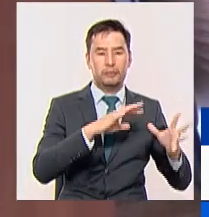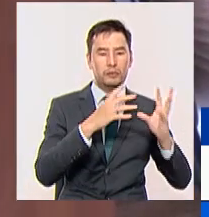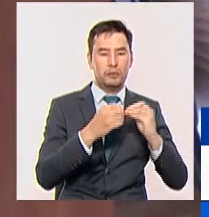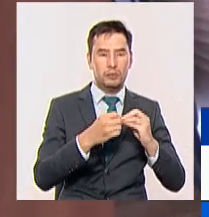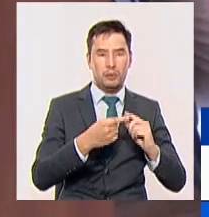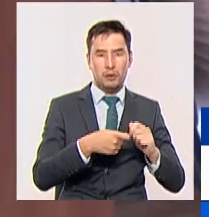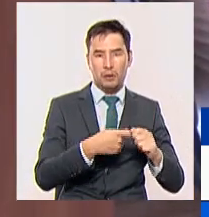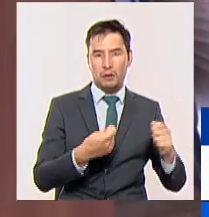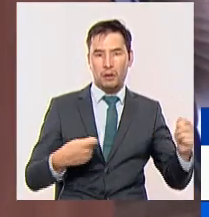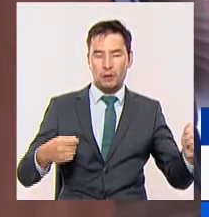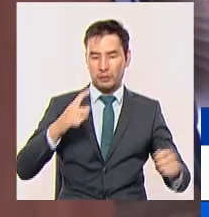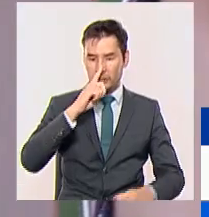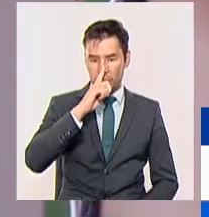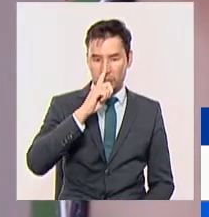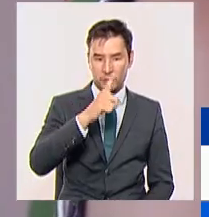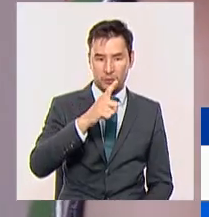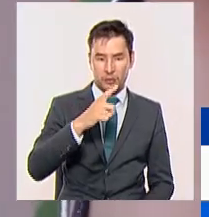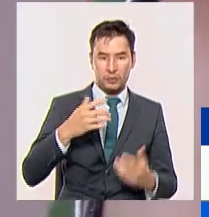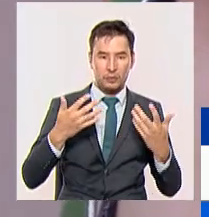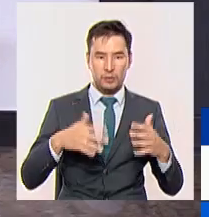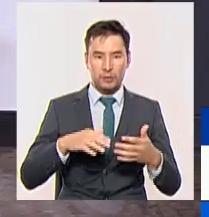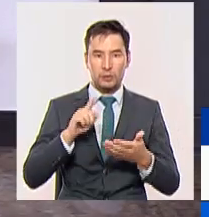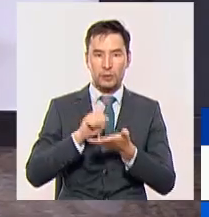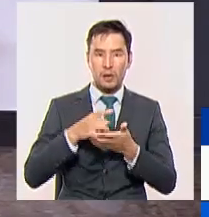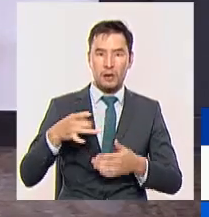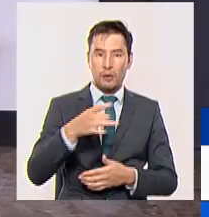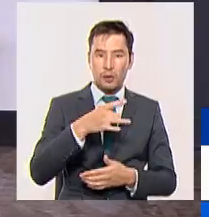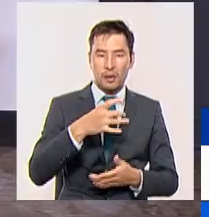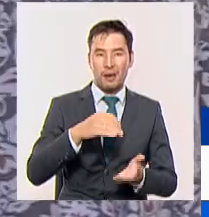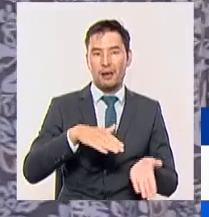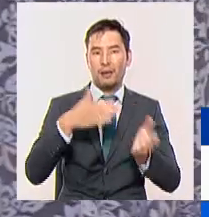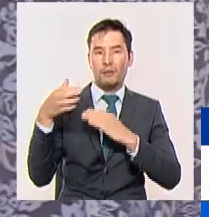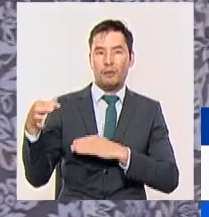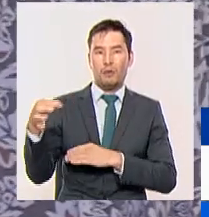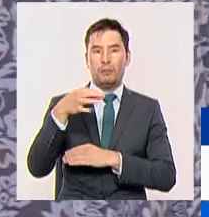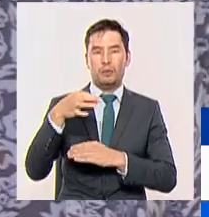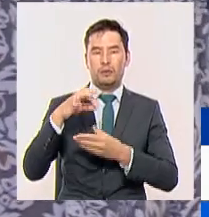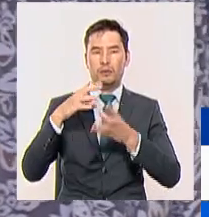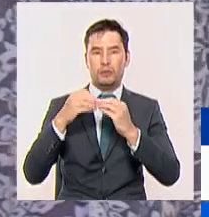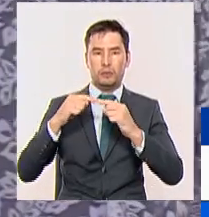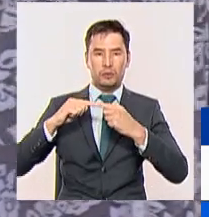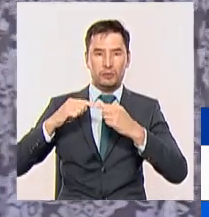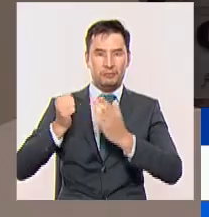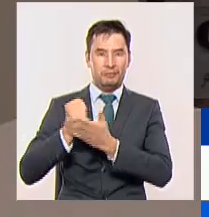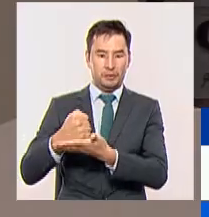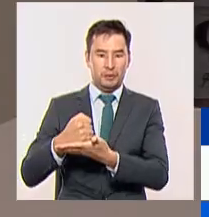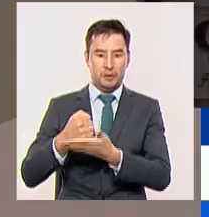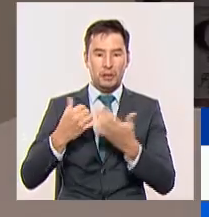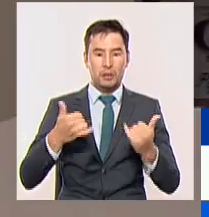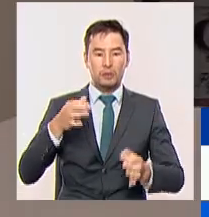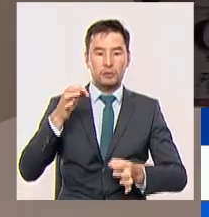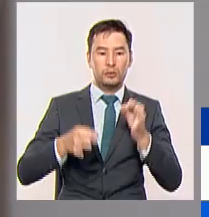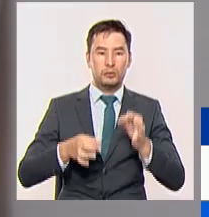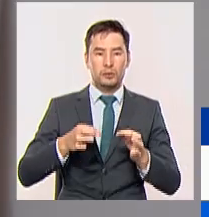жылдай созбалаңға салынып, алдымен аудандық, кейін облыстық полиция тергеп, соңғы нүктені экономикалық тергеу қойды деп отыр. Қазір іс сотқа